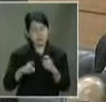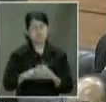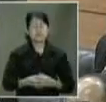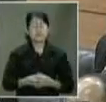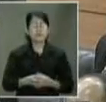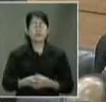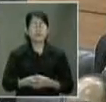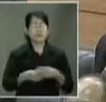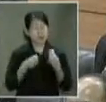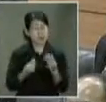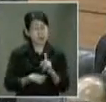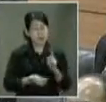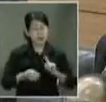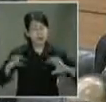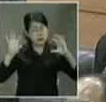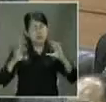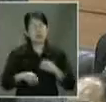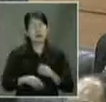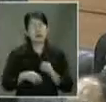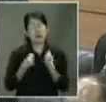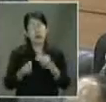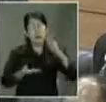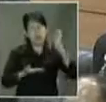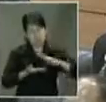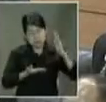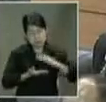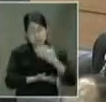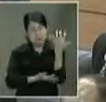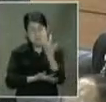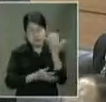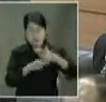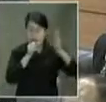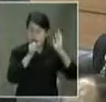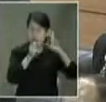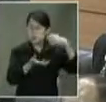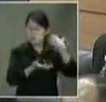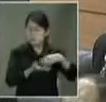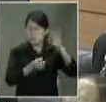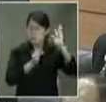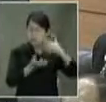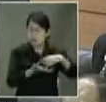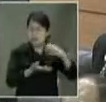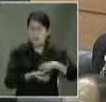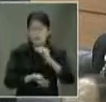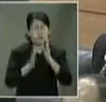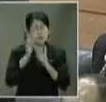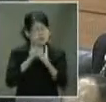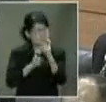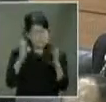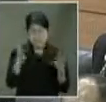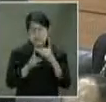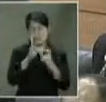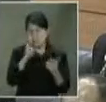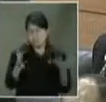และอย่าใช้สื่อออกมาโกหกประชาชนว่าไม่มีคนตายปิดหูปิดต